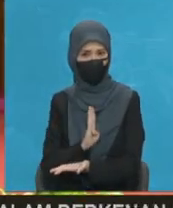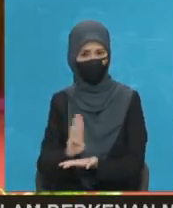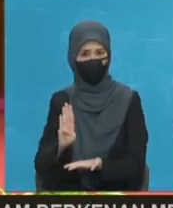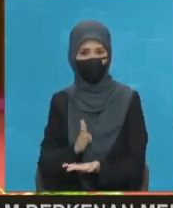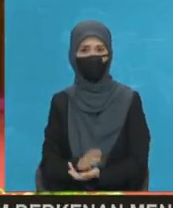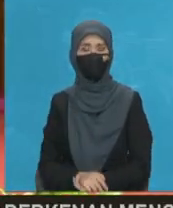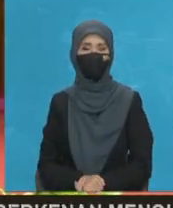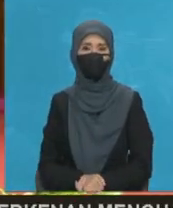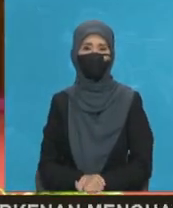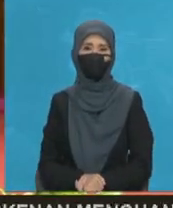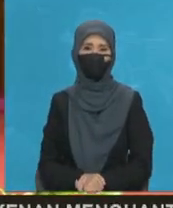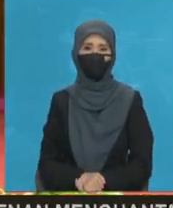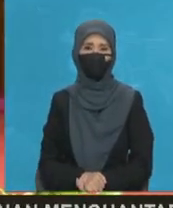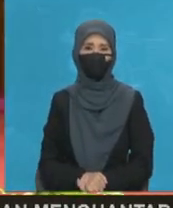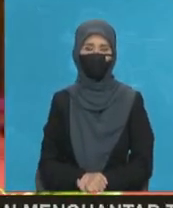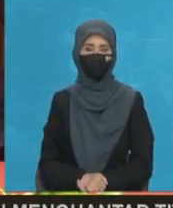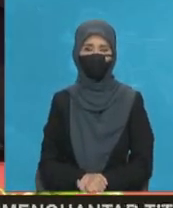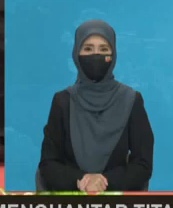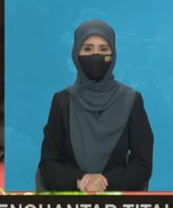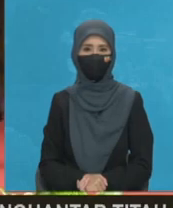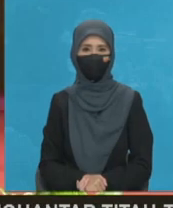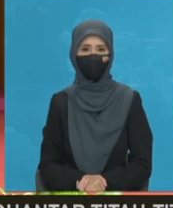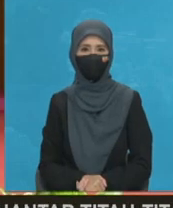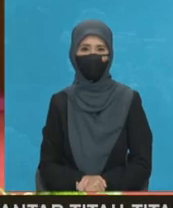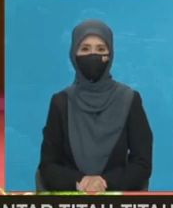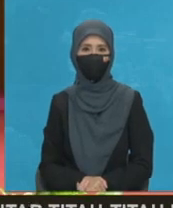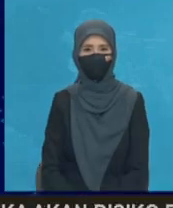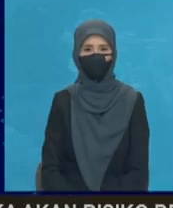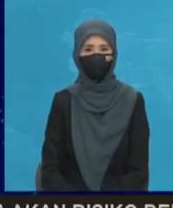di Indonesia termasuk WITA di Cilacap